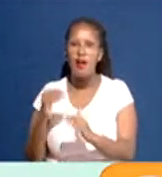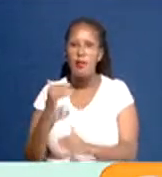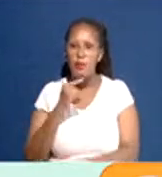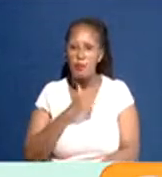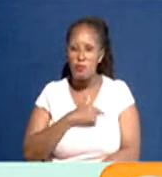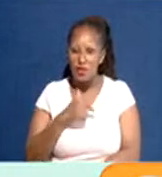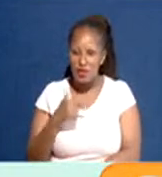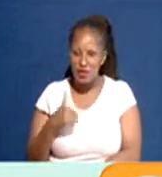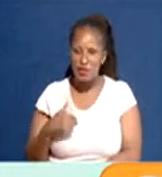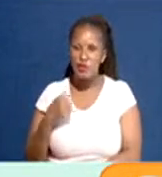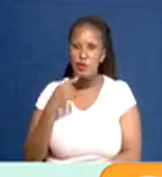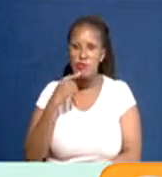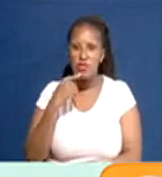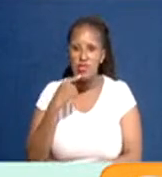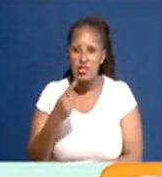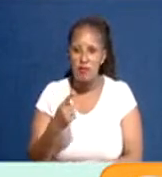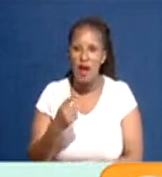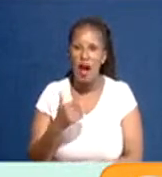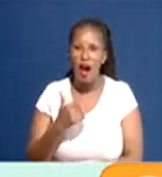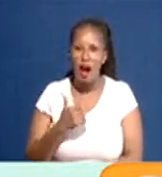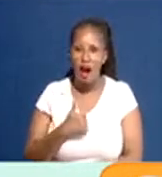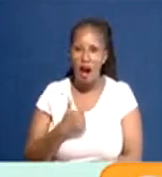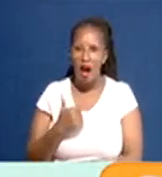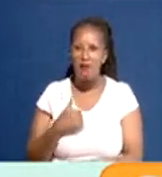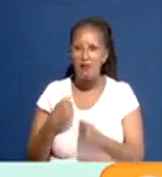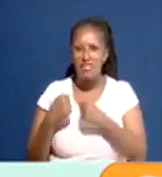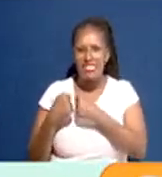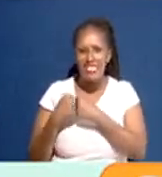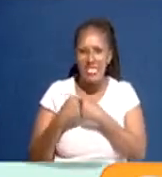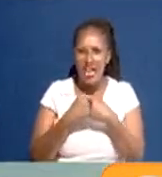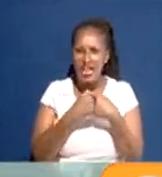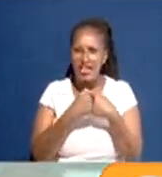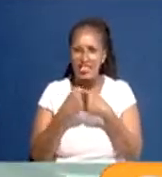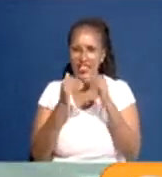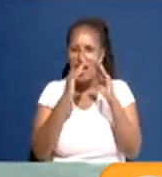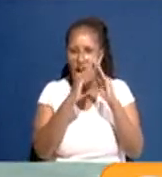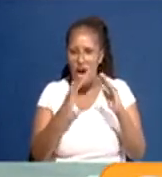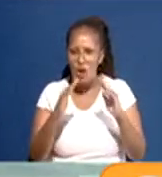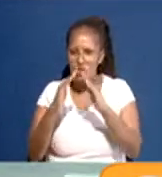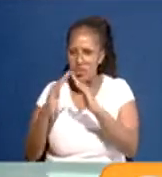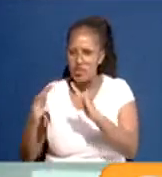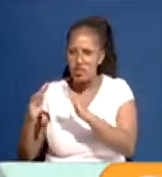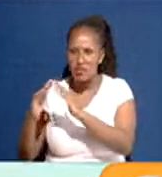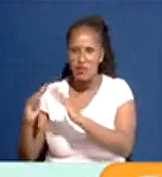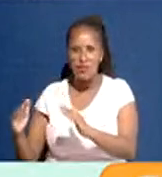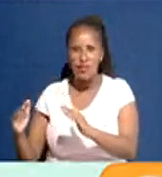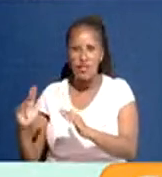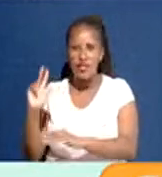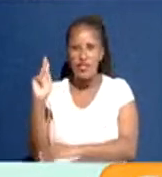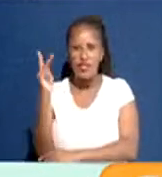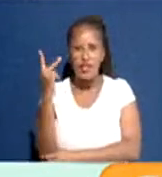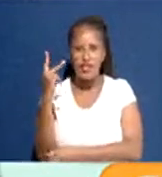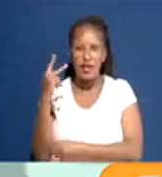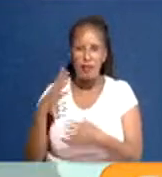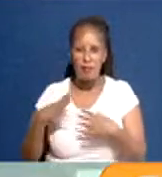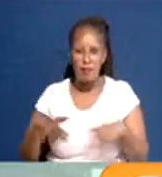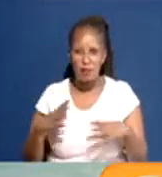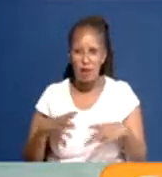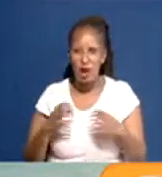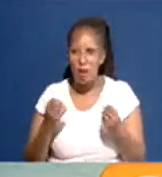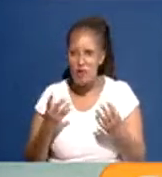tumesema ya kwamba tuko na upungufu wa manyumba. Wananchi